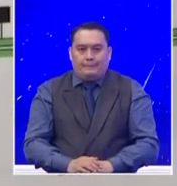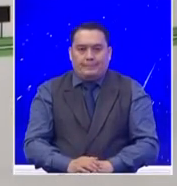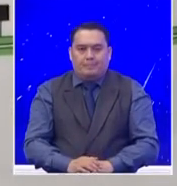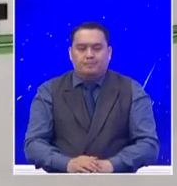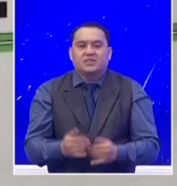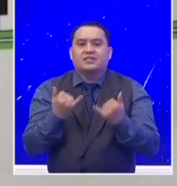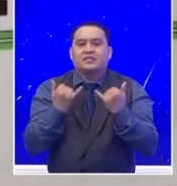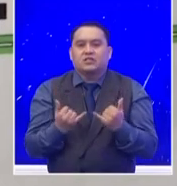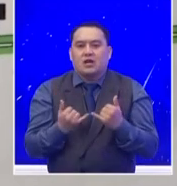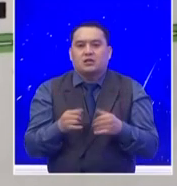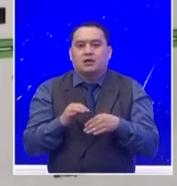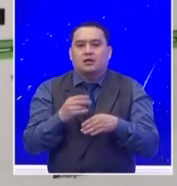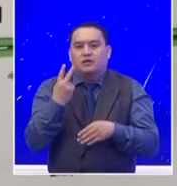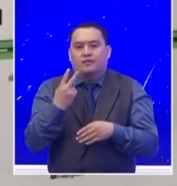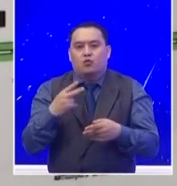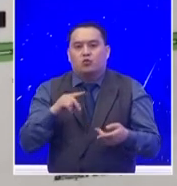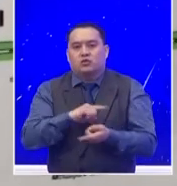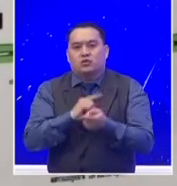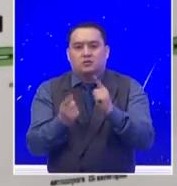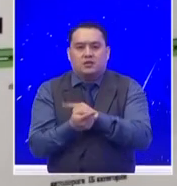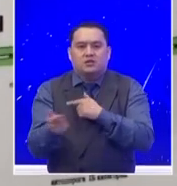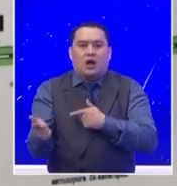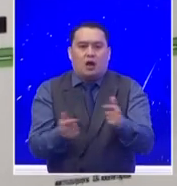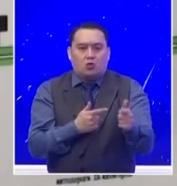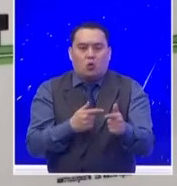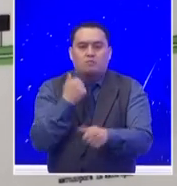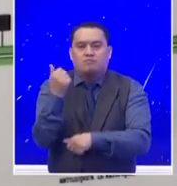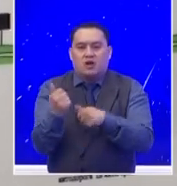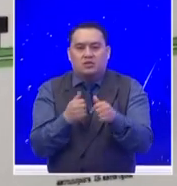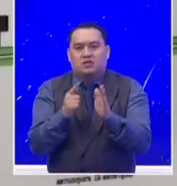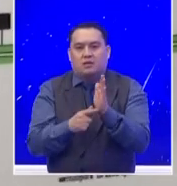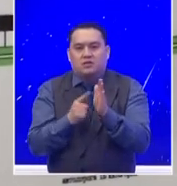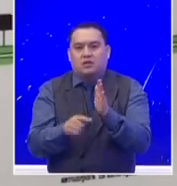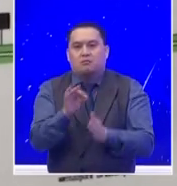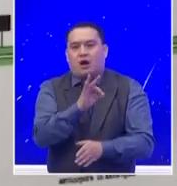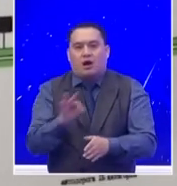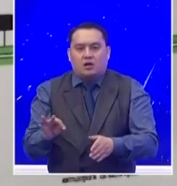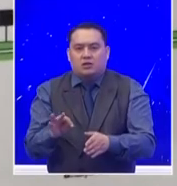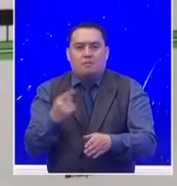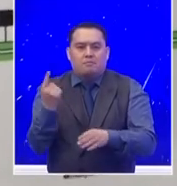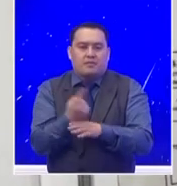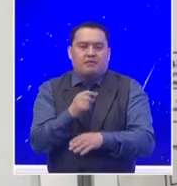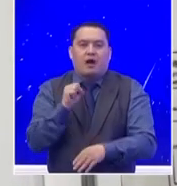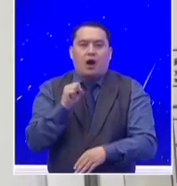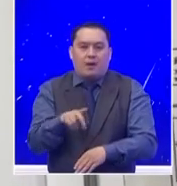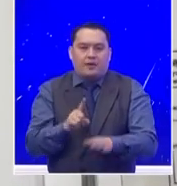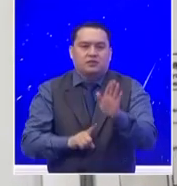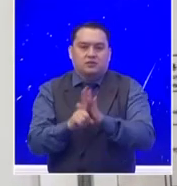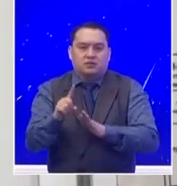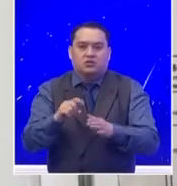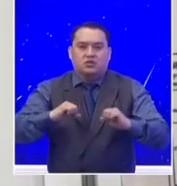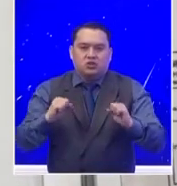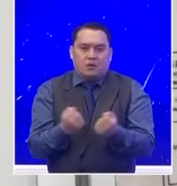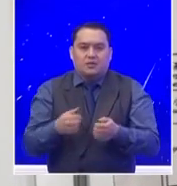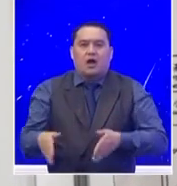В настоящее время ведется двухсменная заготовка материала объемом в 70%. Ее завершение стоит на 1 апреля. По плану зимнего